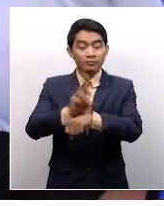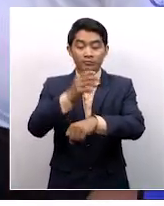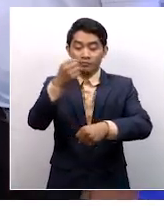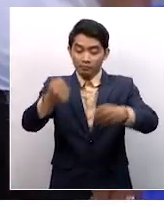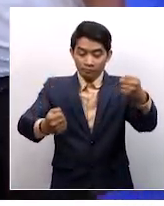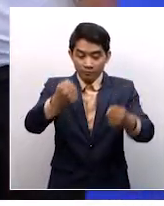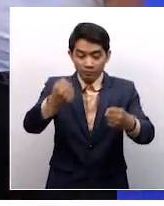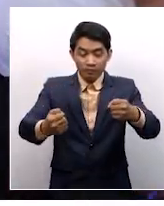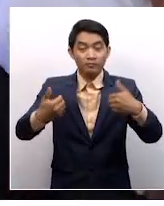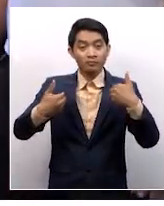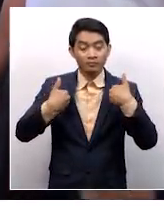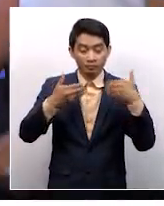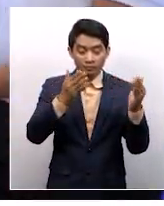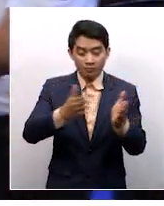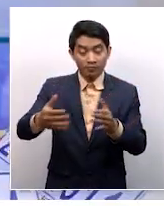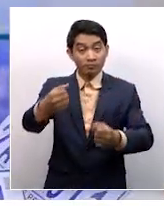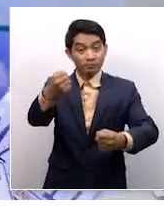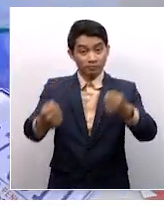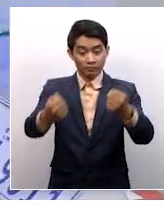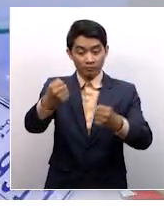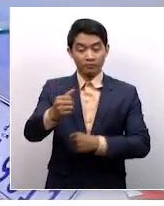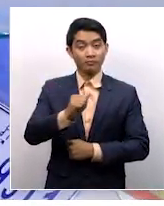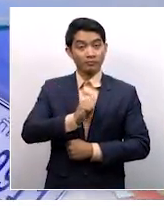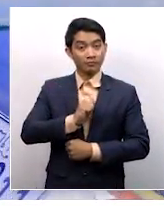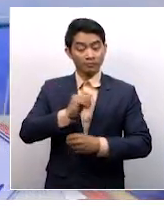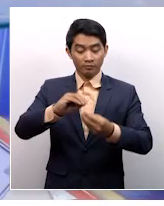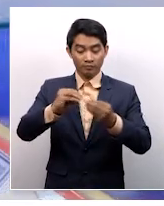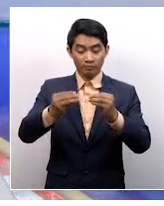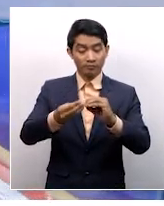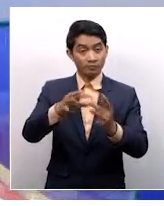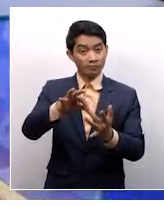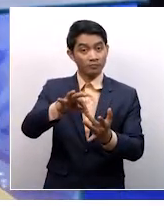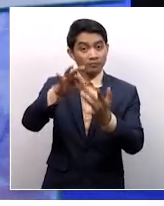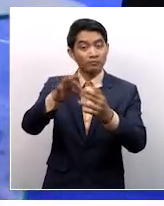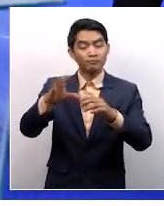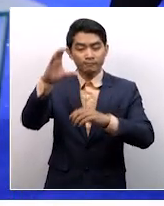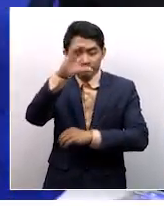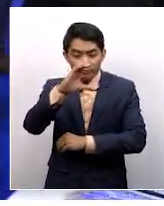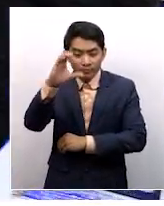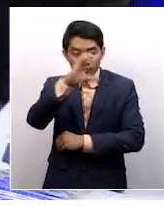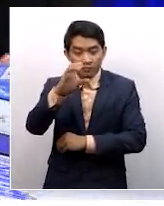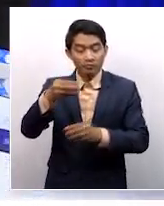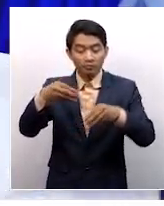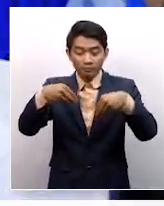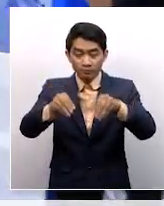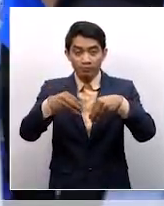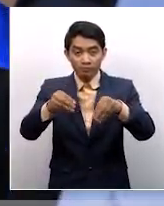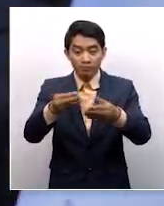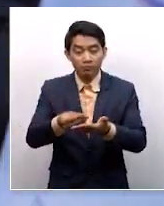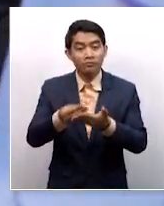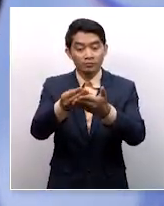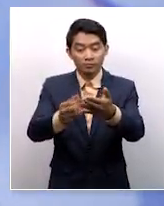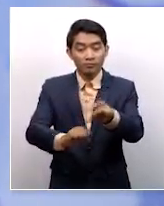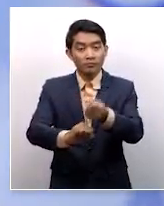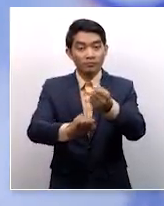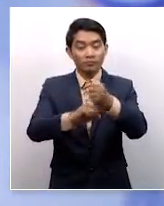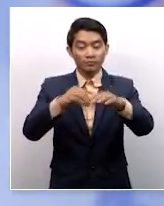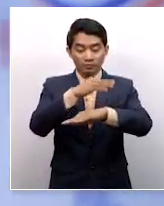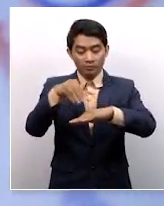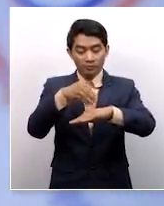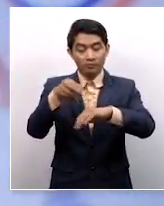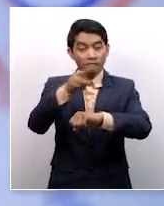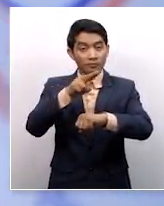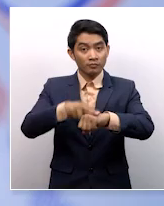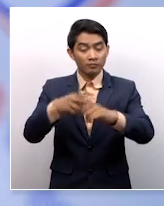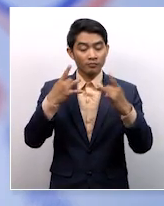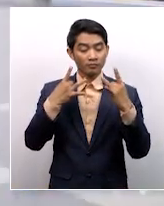សសម្រាប់អ្នកប្រើប្រាស់រថយន្តហើយនោះការរៀបចំឲ្យមានផ្លាកលេខរថយន្តពិសេសផ្ទាល់ខ្លួននេះក៏ដើម្បីចូលរួមស្វែងរកចំណូលពីការលក់ផ្លាកលេខជួយ